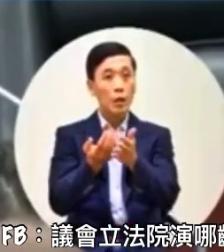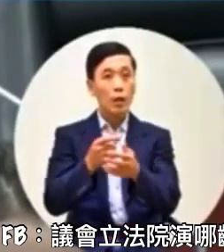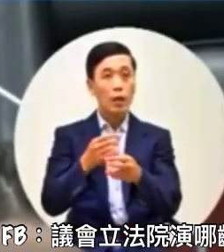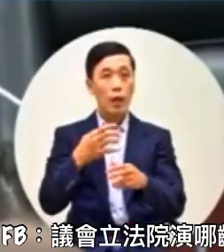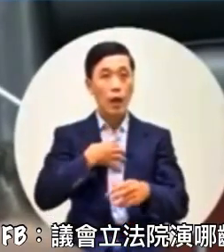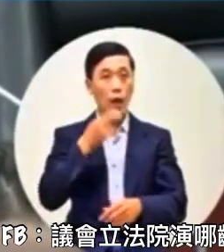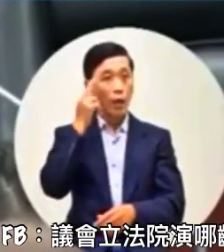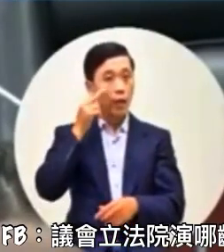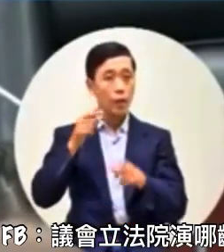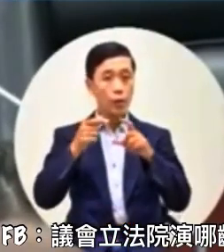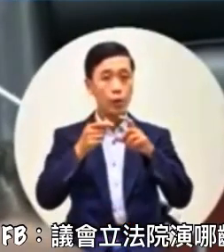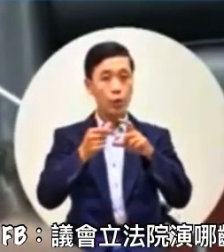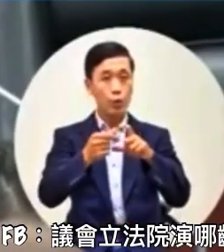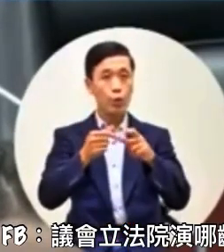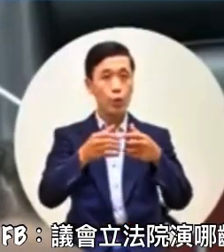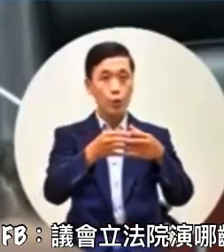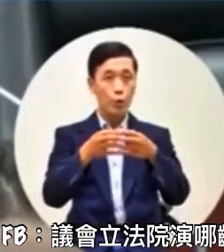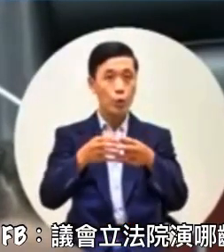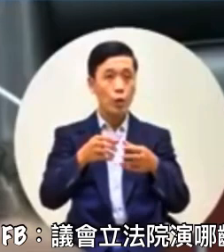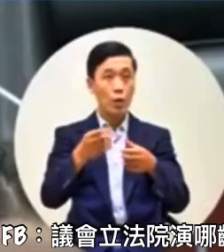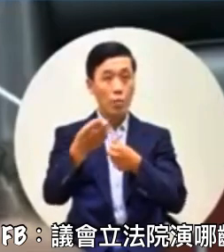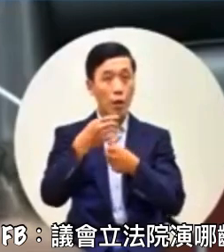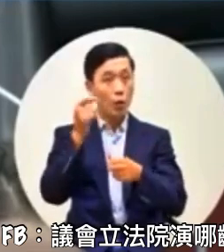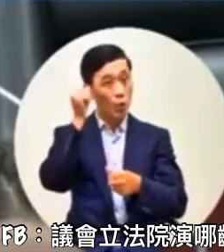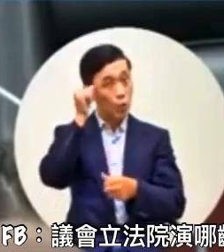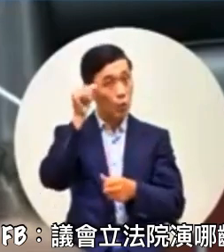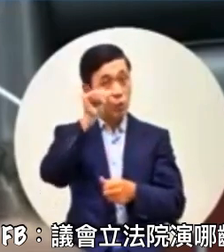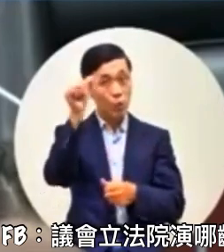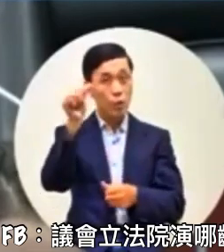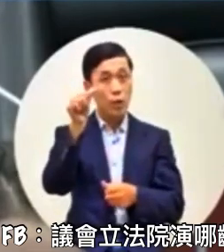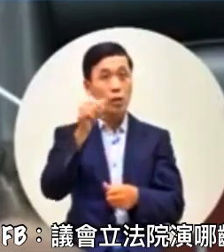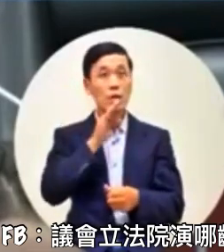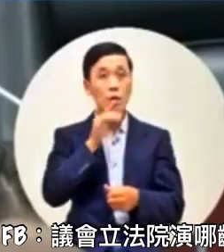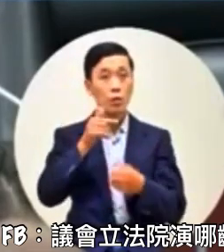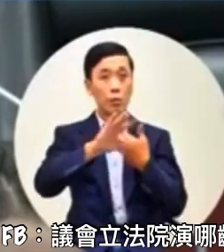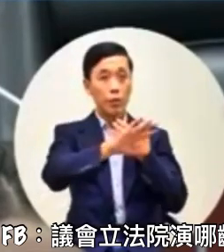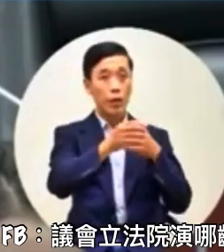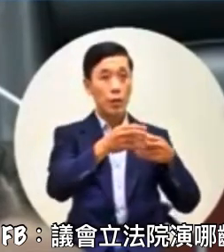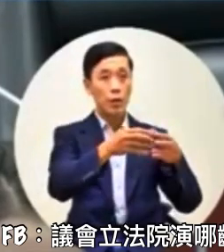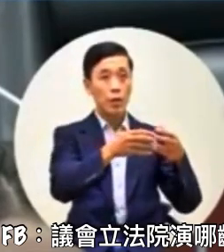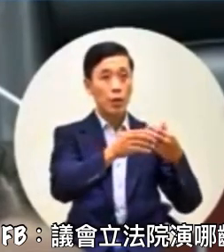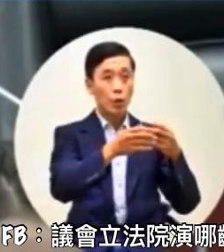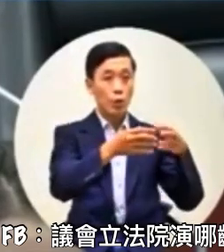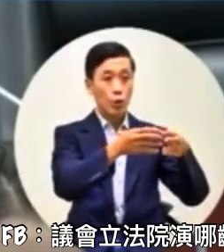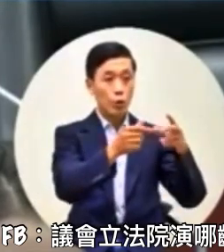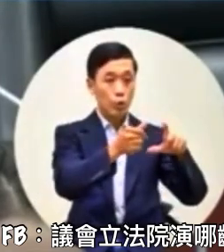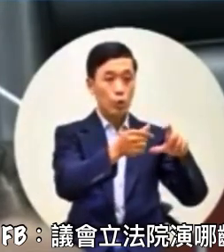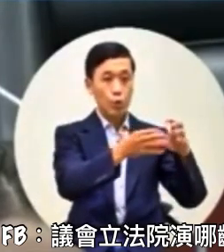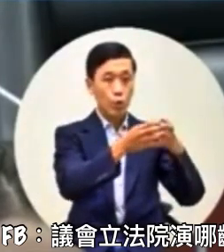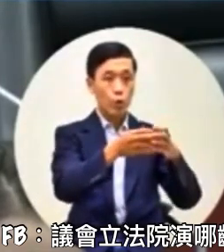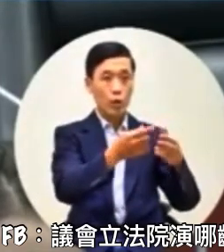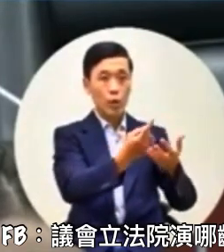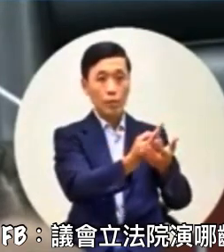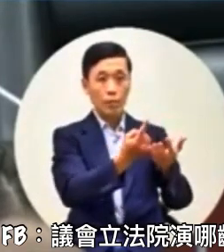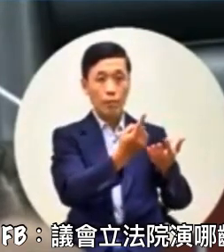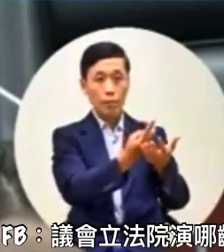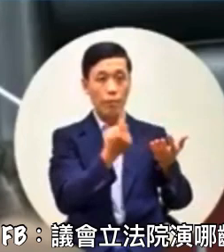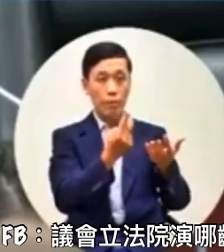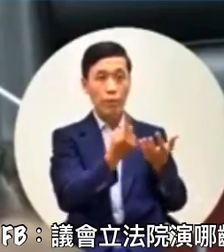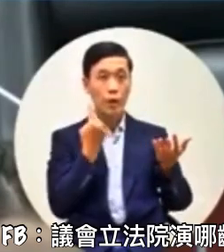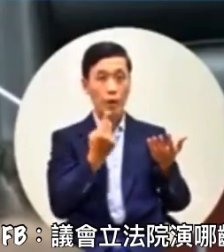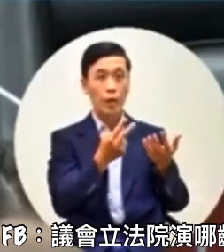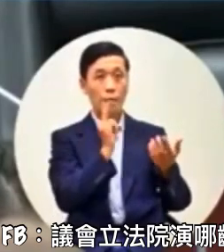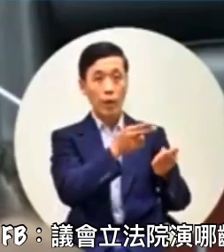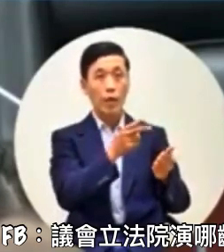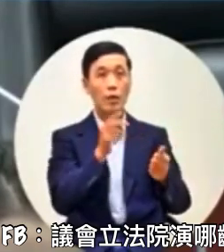莲区队有跟我报告说五天，但是没有是从别的区队致应的，但是他们现在需要的是四十个人，因为